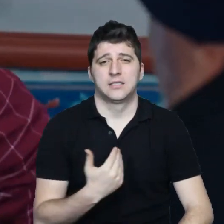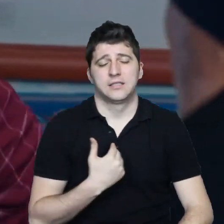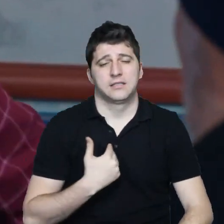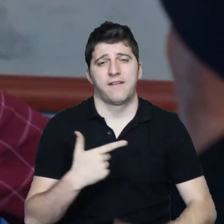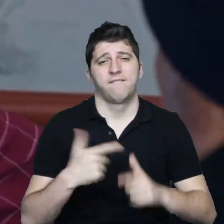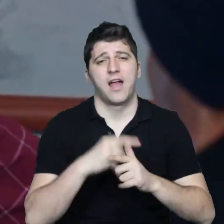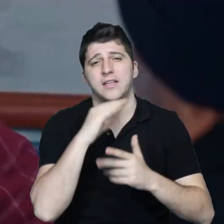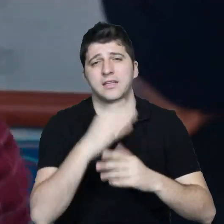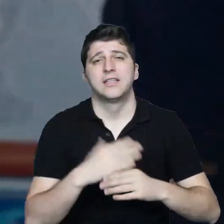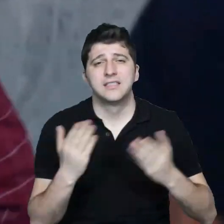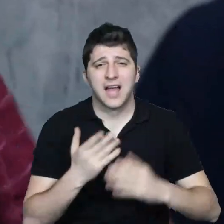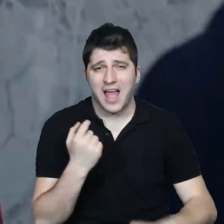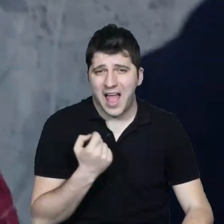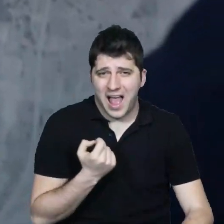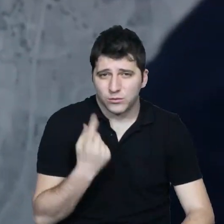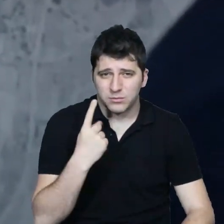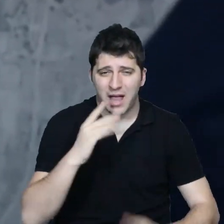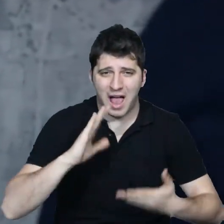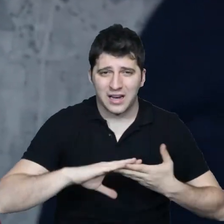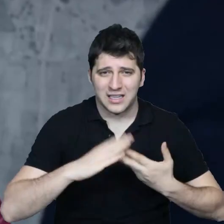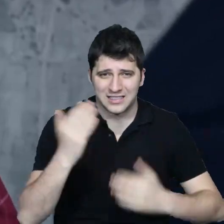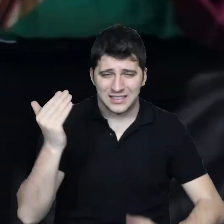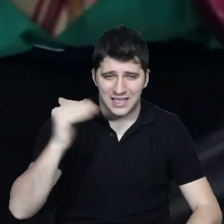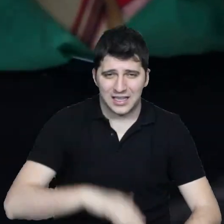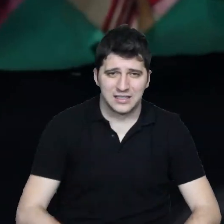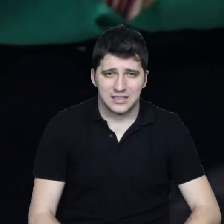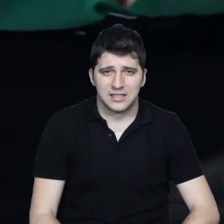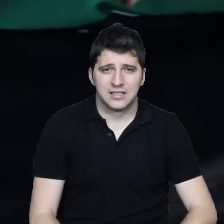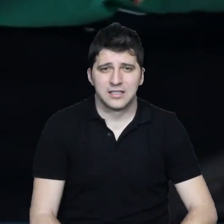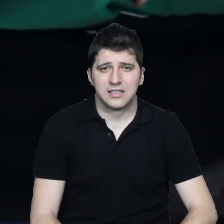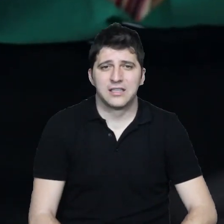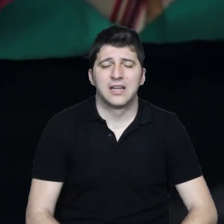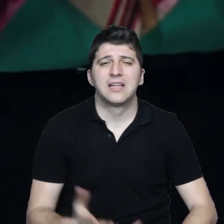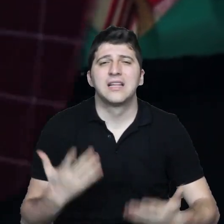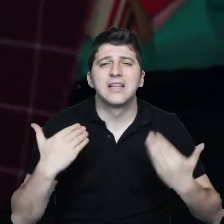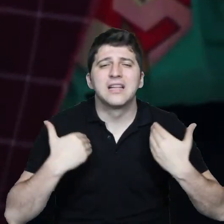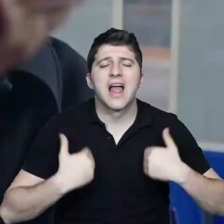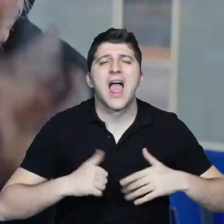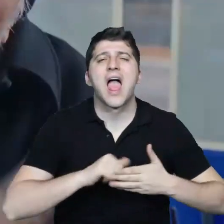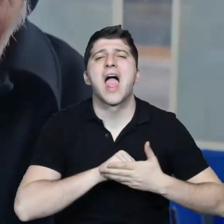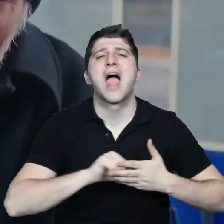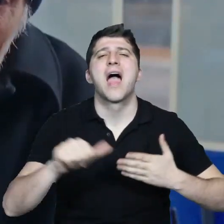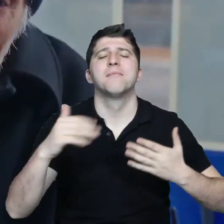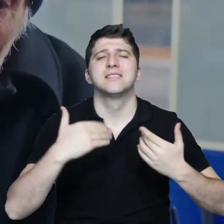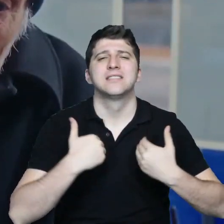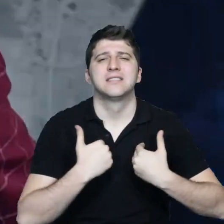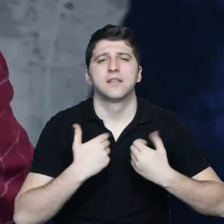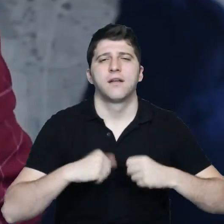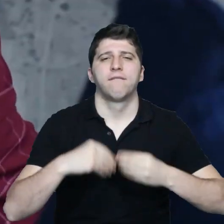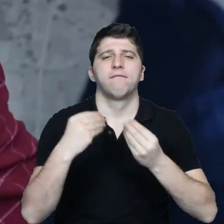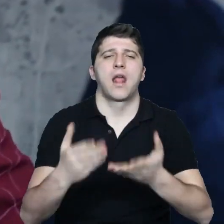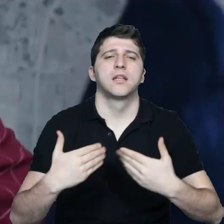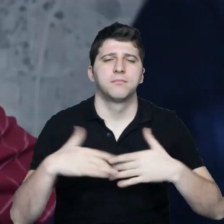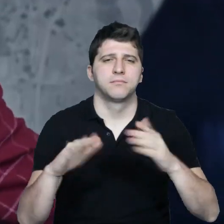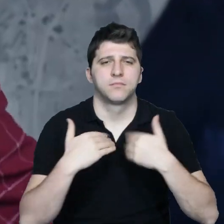dede. Daha az önce bir arkadaş geldi. Ceplerini boşalttı. Neyim var, neyim yok hepsini ona